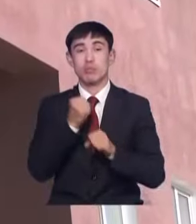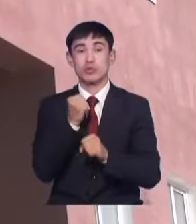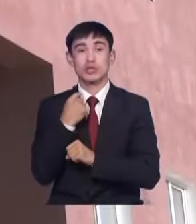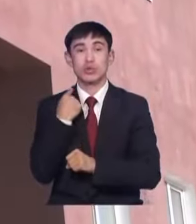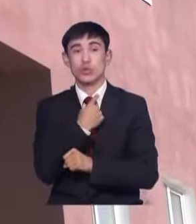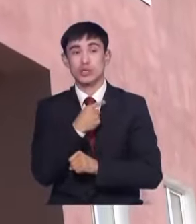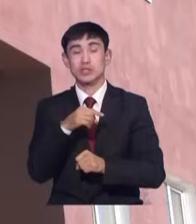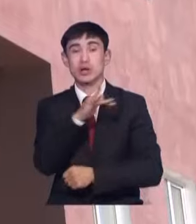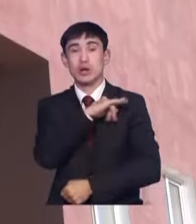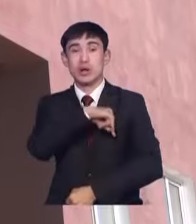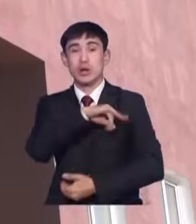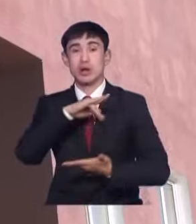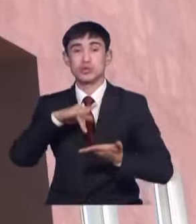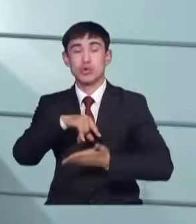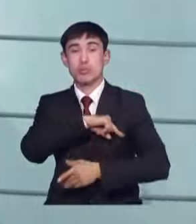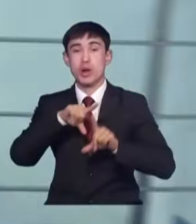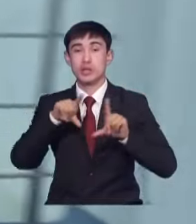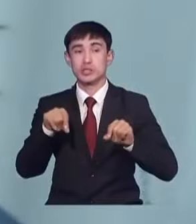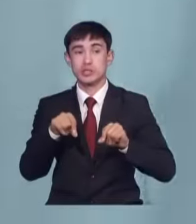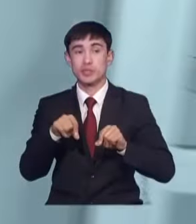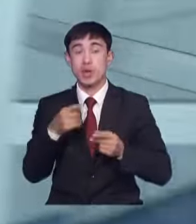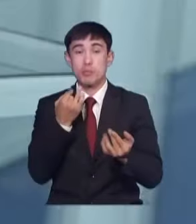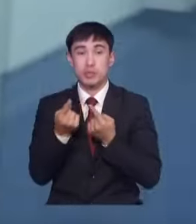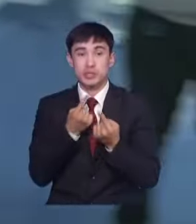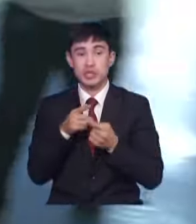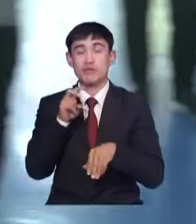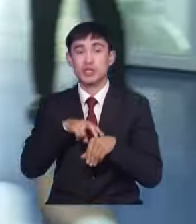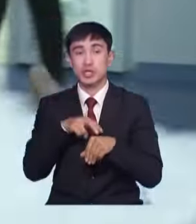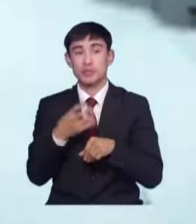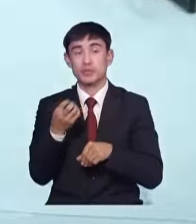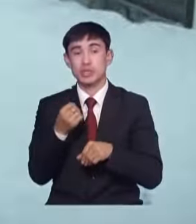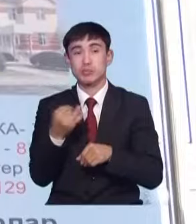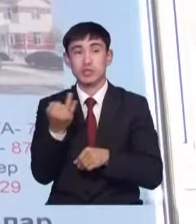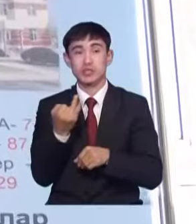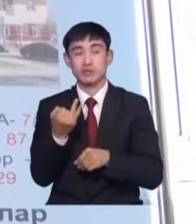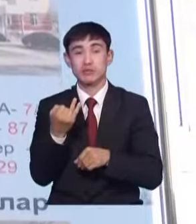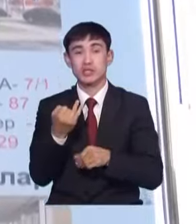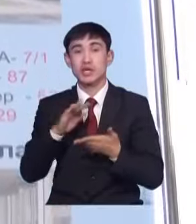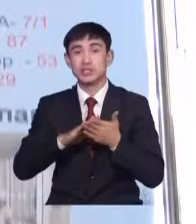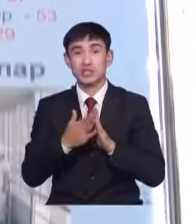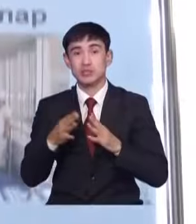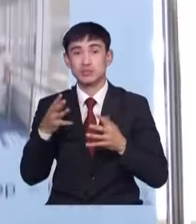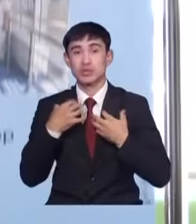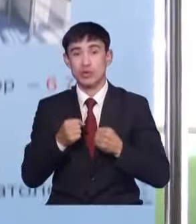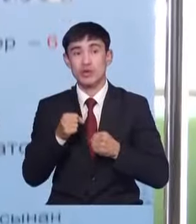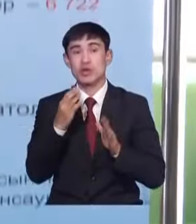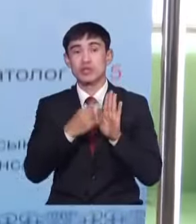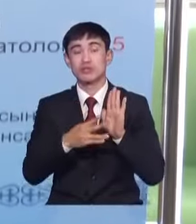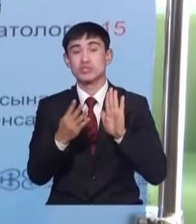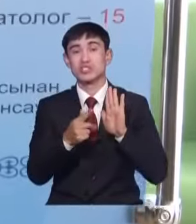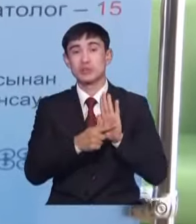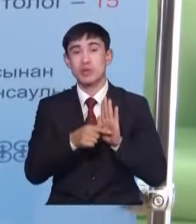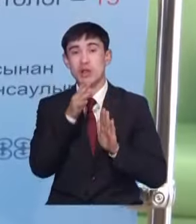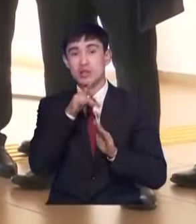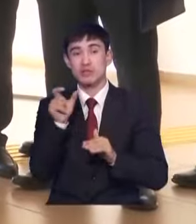Талда урган ской городской многопрофильной больницы она побеседовал с врачами а также Поинтересовалась состоянием здоровья девяносто семилетнего